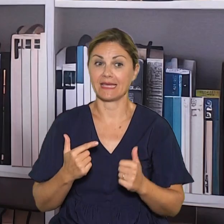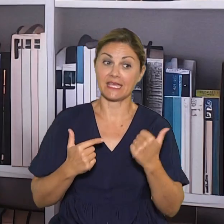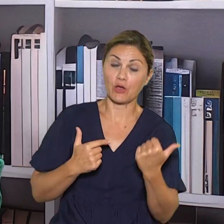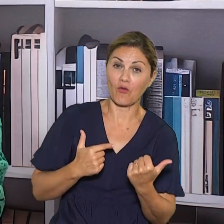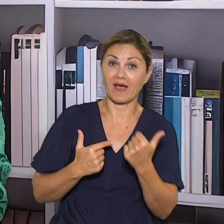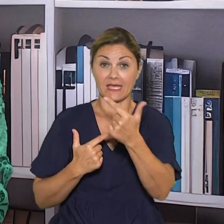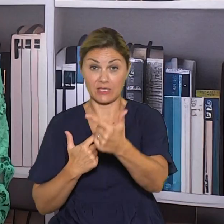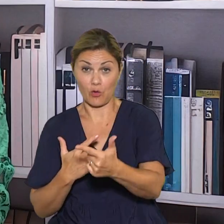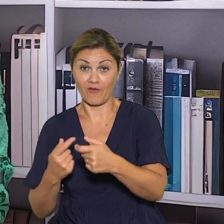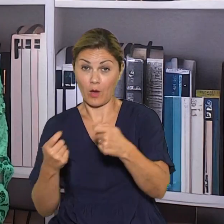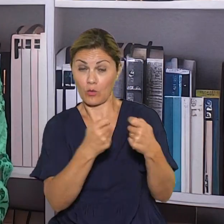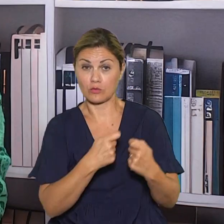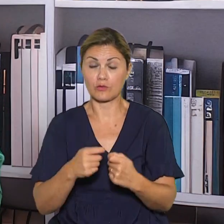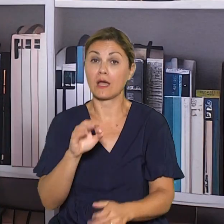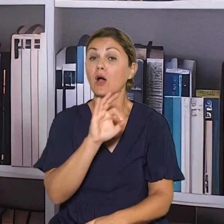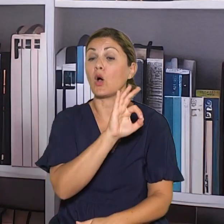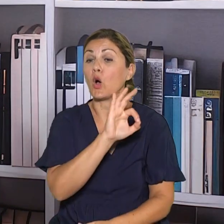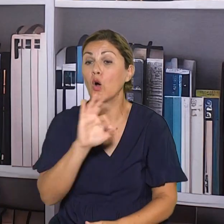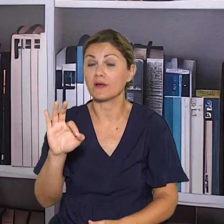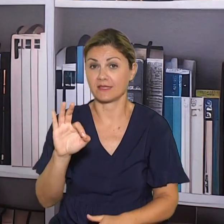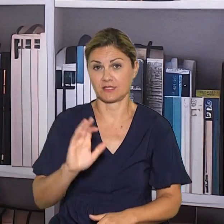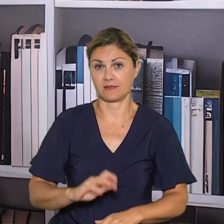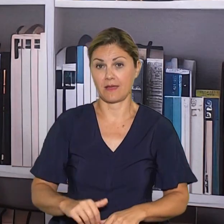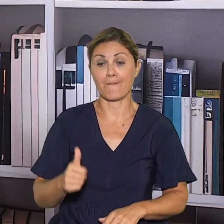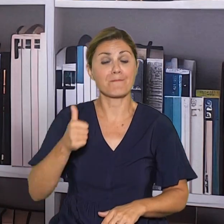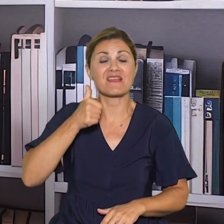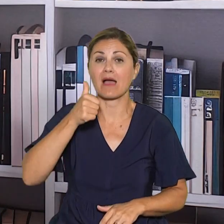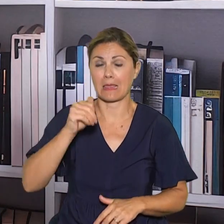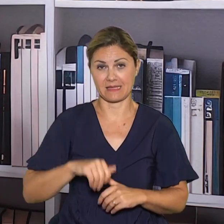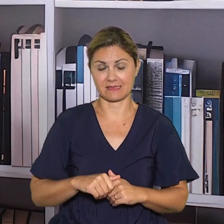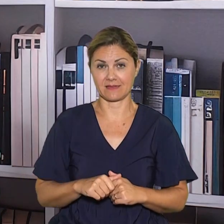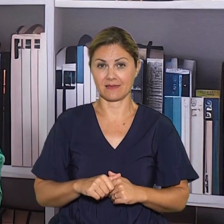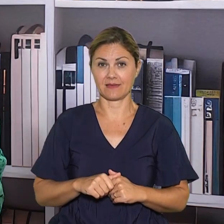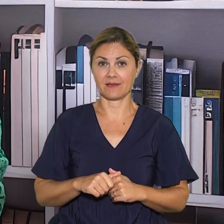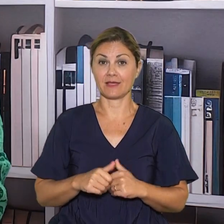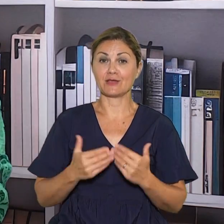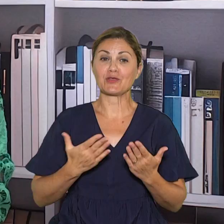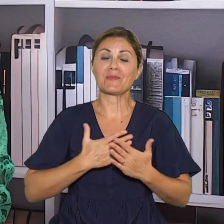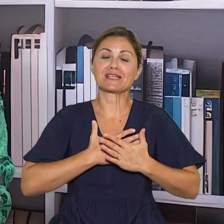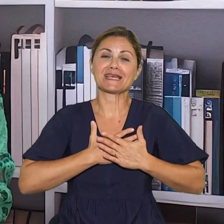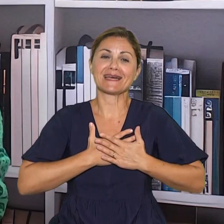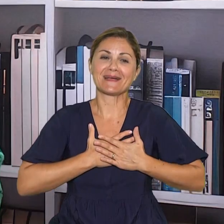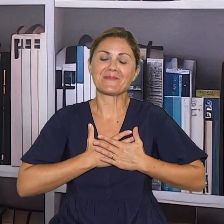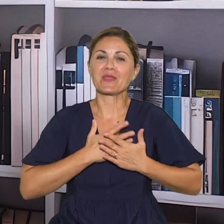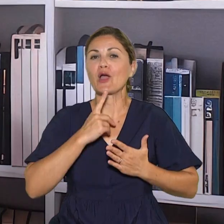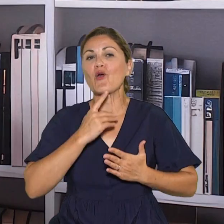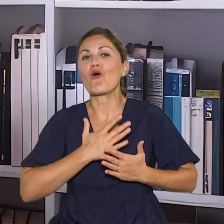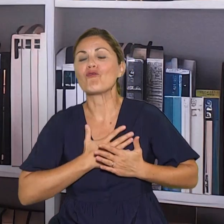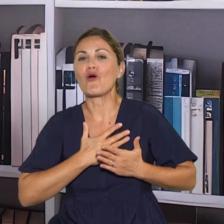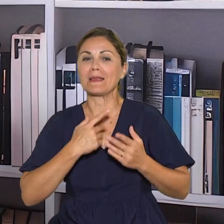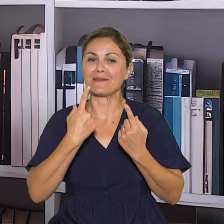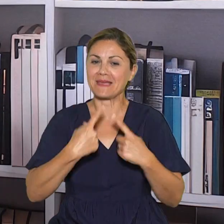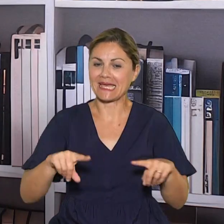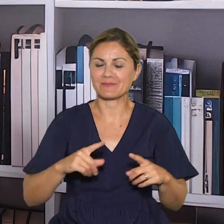i druga udruga je odlična, famozna, zato što je to baš za pjesničke duše, jedne